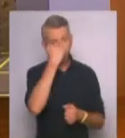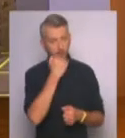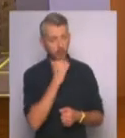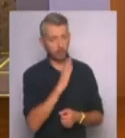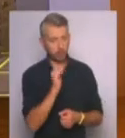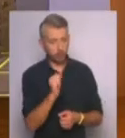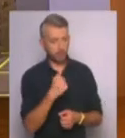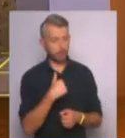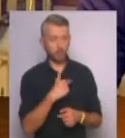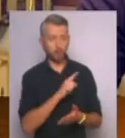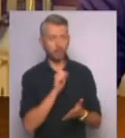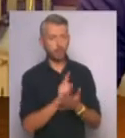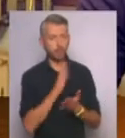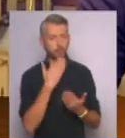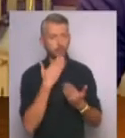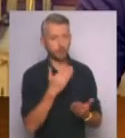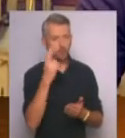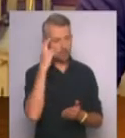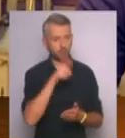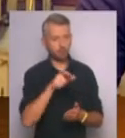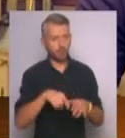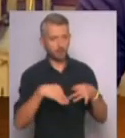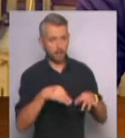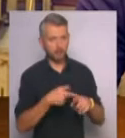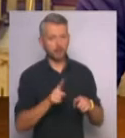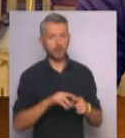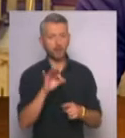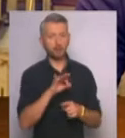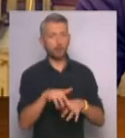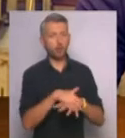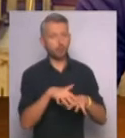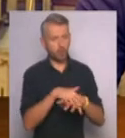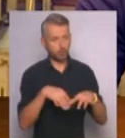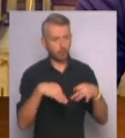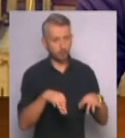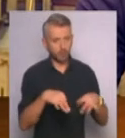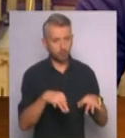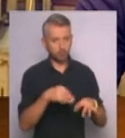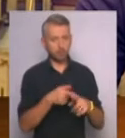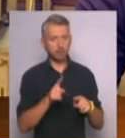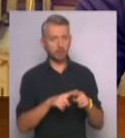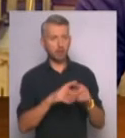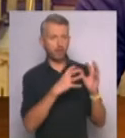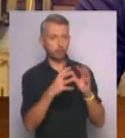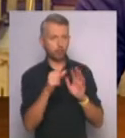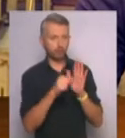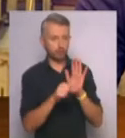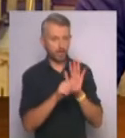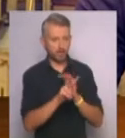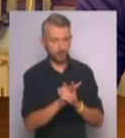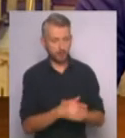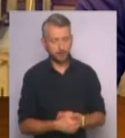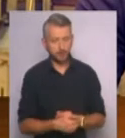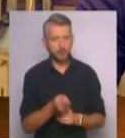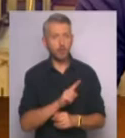Андріївна. Я обов'язково звернусь в «Київпастранс». Це щодо громадського транспорту, це 62-й автобус. А те,